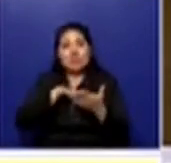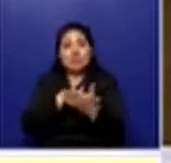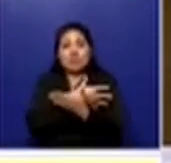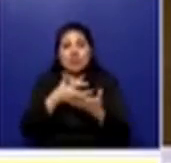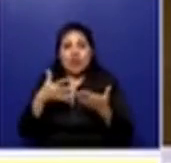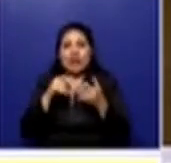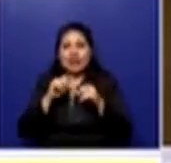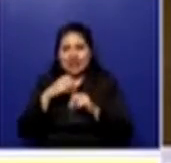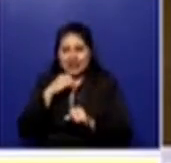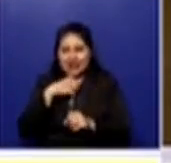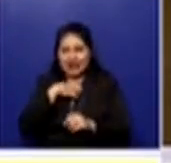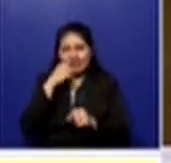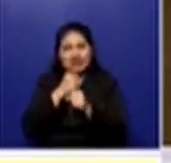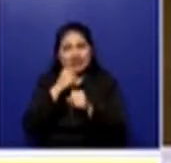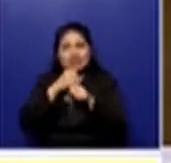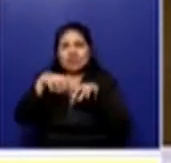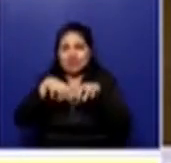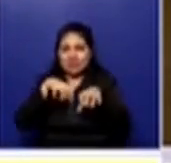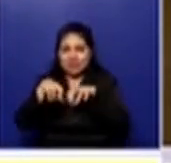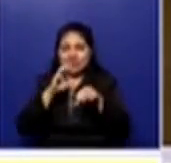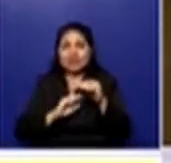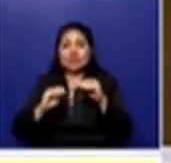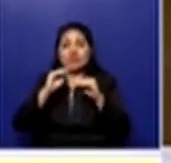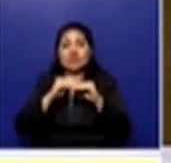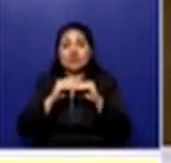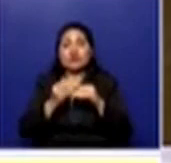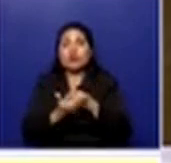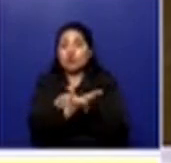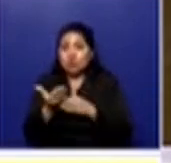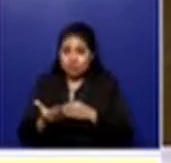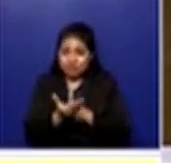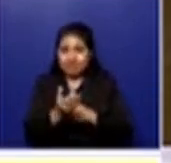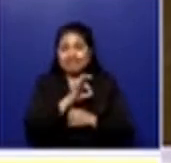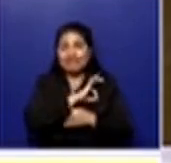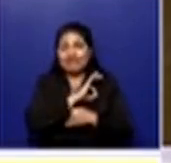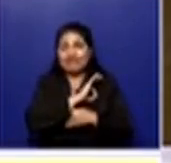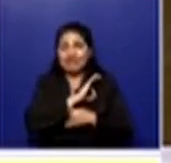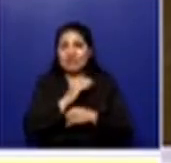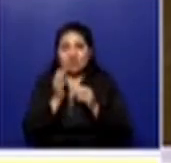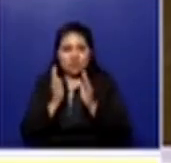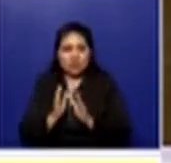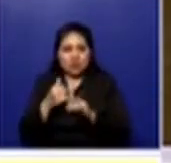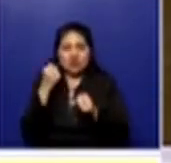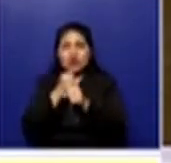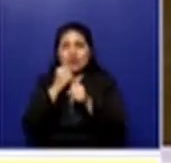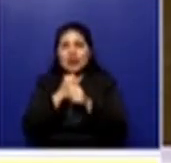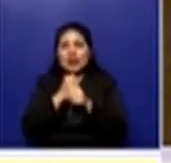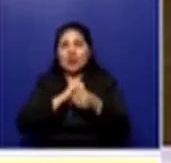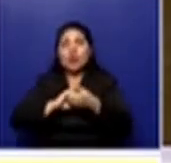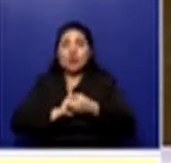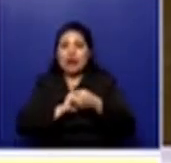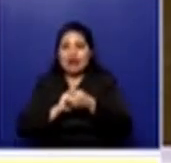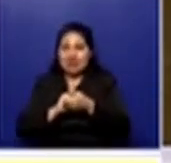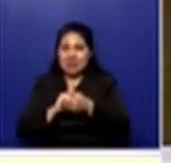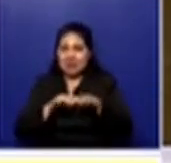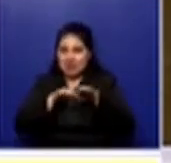พื้นที่นี้มากขึ้นแล้วก็อยากจะขอเรียนเชิญท่านวุฒิสมาชิกทุกท่านว่าถ้าทำงานร่วมกันแล้วทำให้เวทีสมานฉันท์